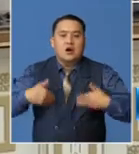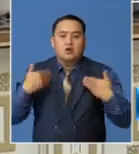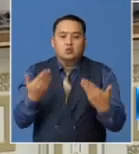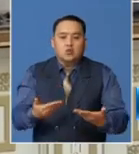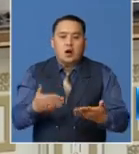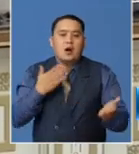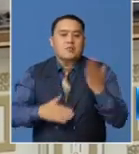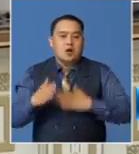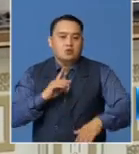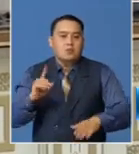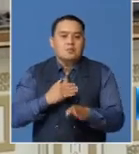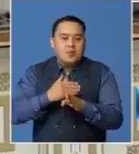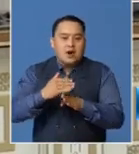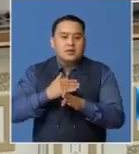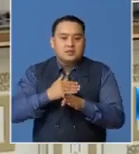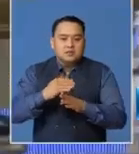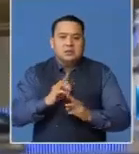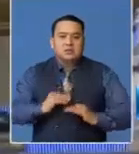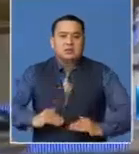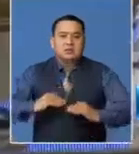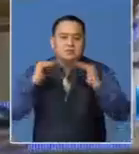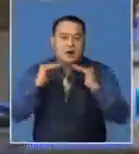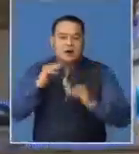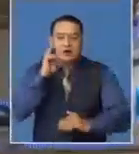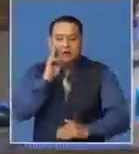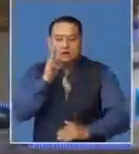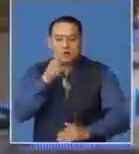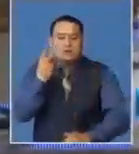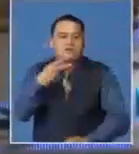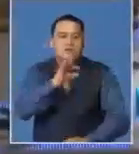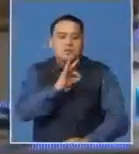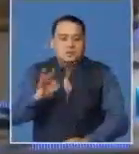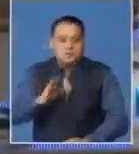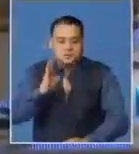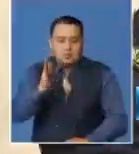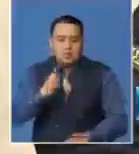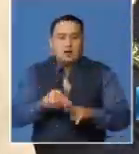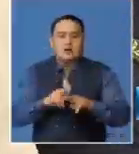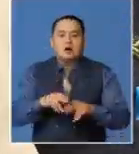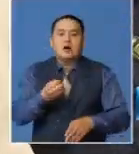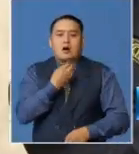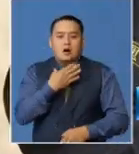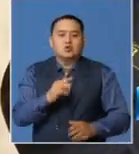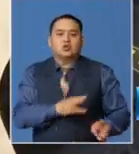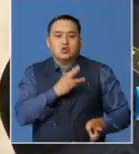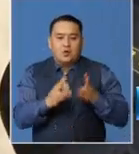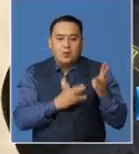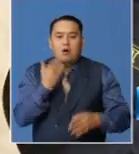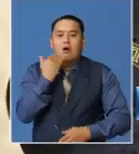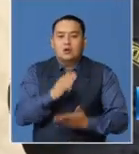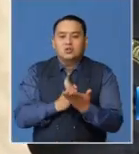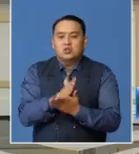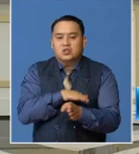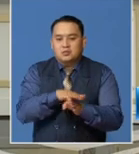медиков обрадовало поэтапное повышение заработной платы на 20 процентов как говорят они это станет хорошим стимулом для качественного